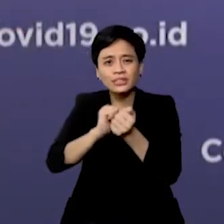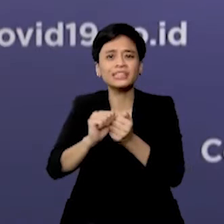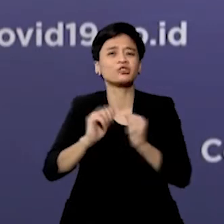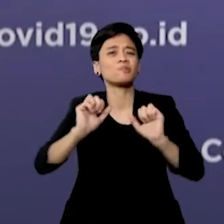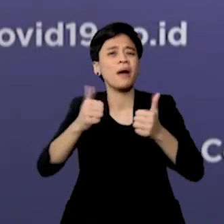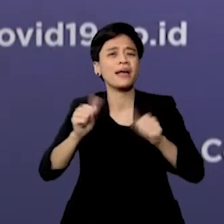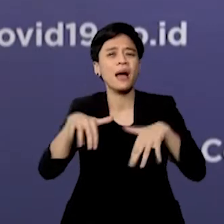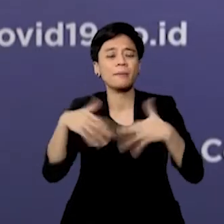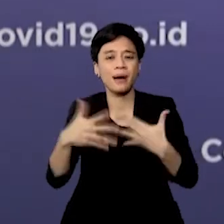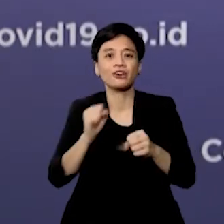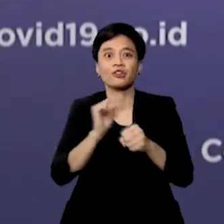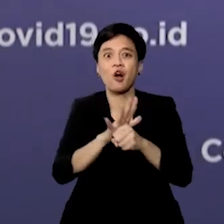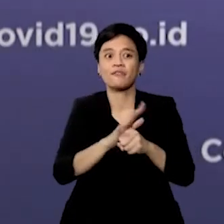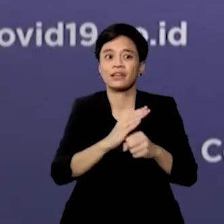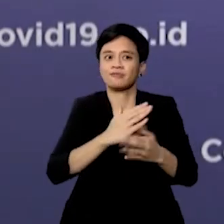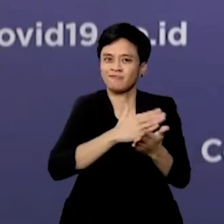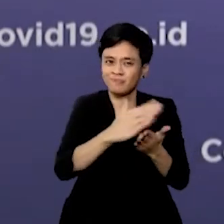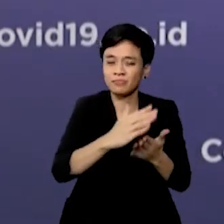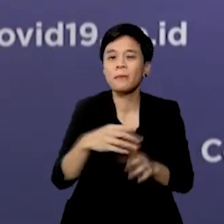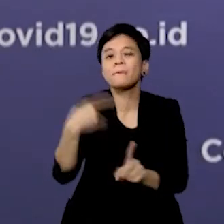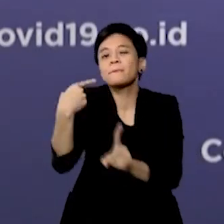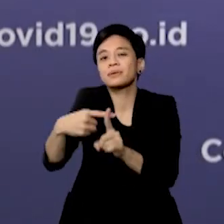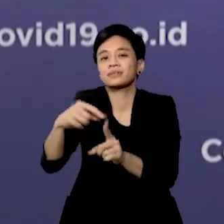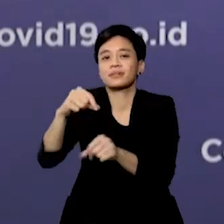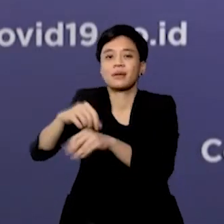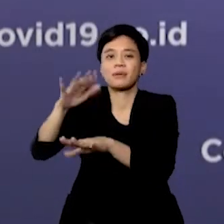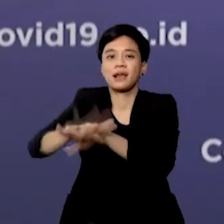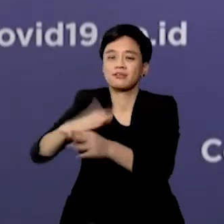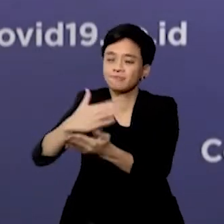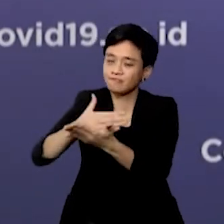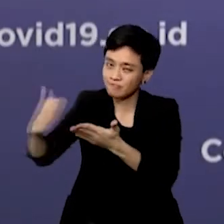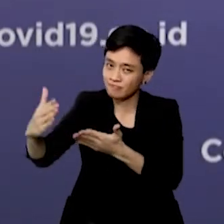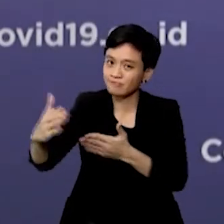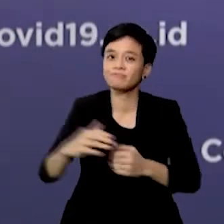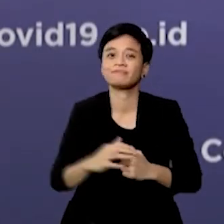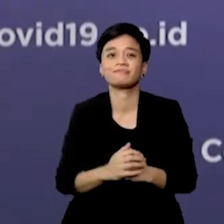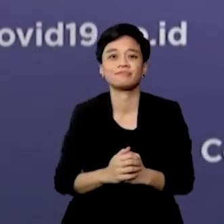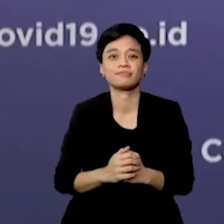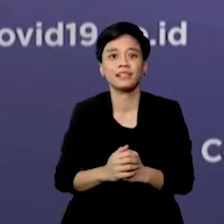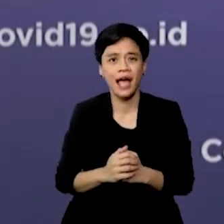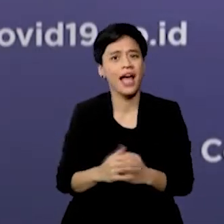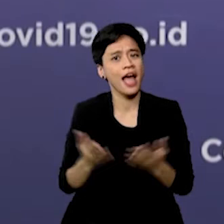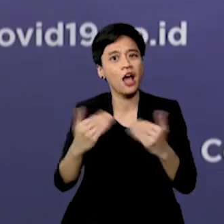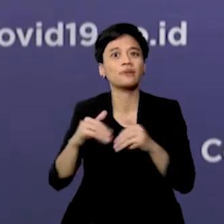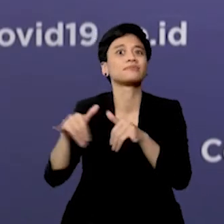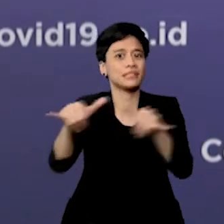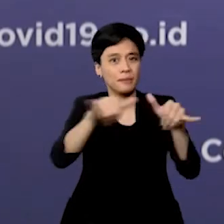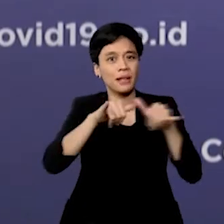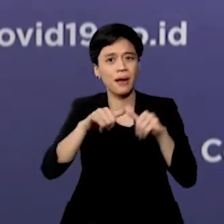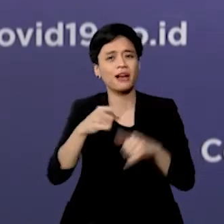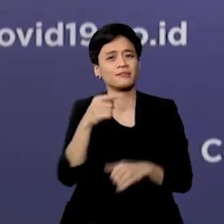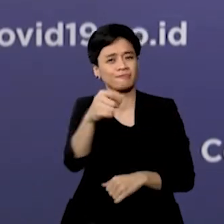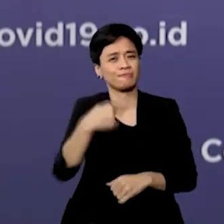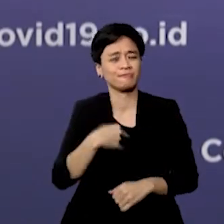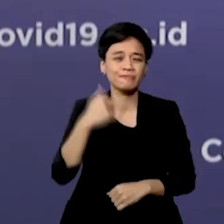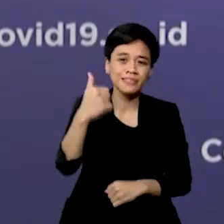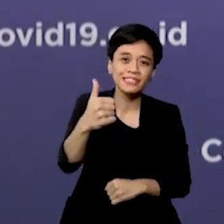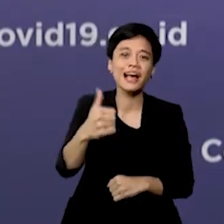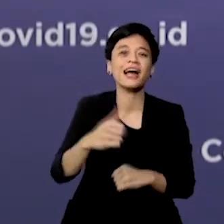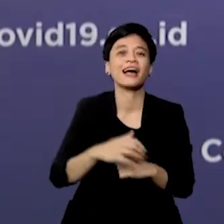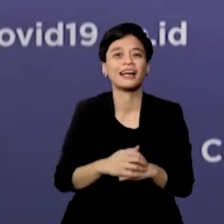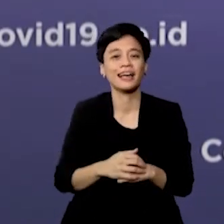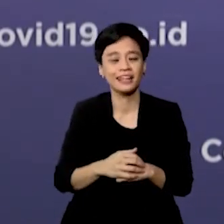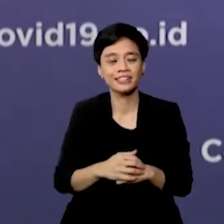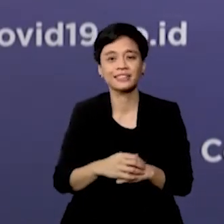DBD. Seperti yang kita yakini dalam melawan COVID-19, apabila kita bersama-sama, kita pasti bisa. Begitu